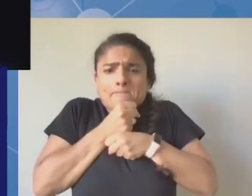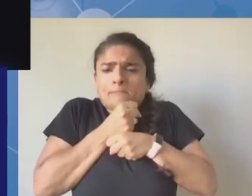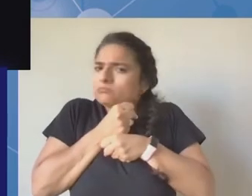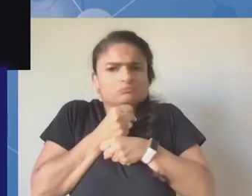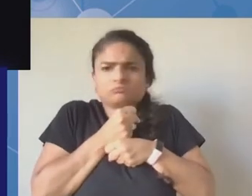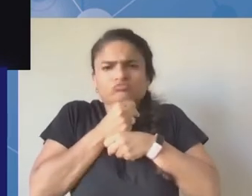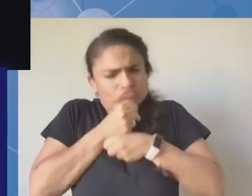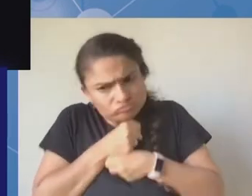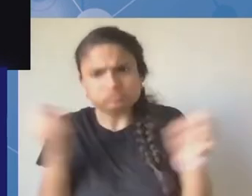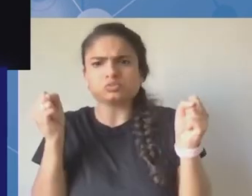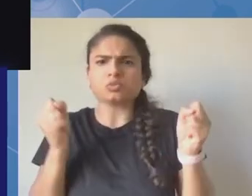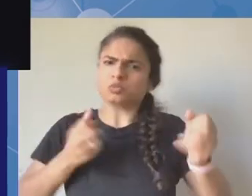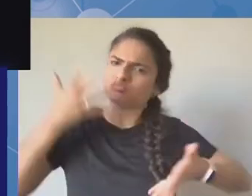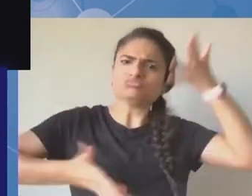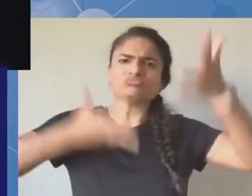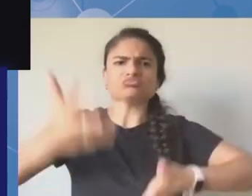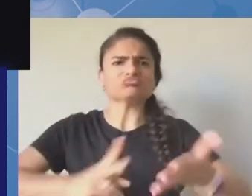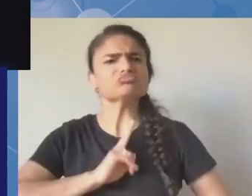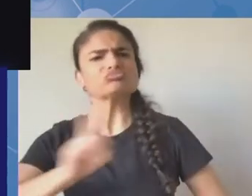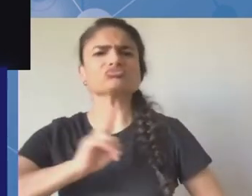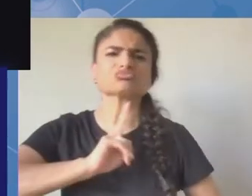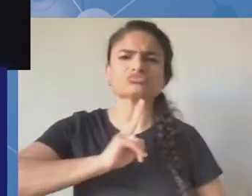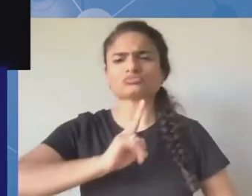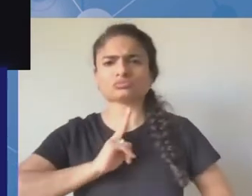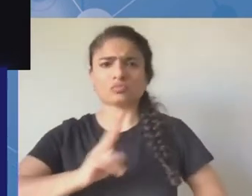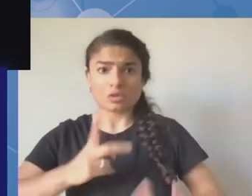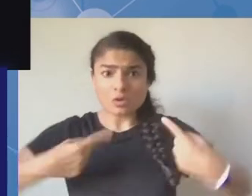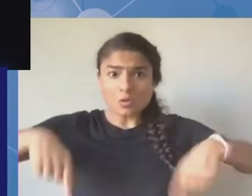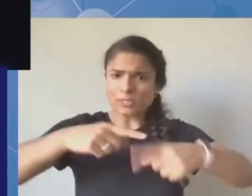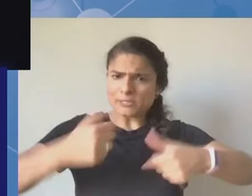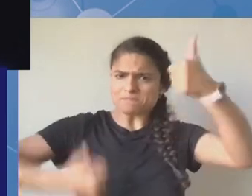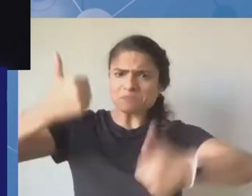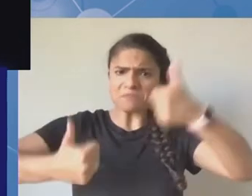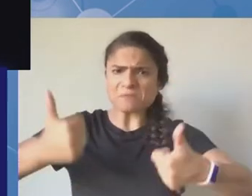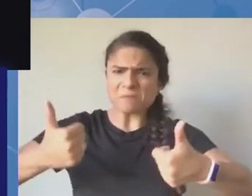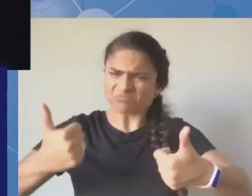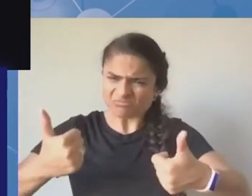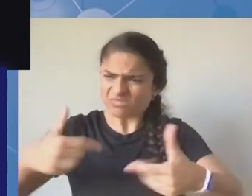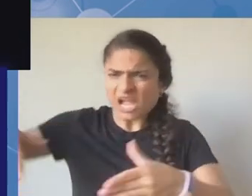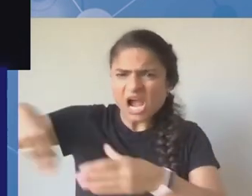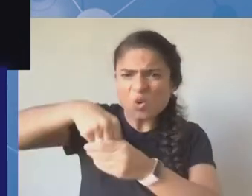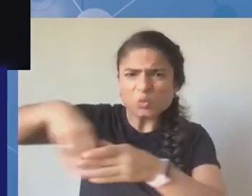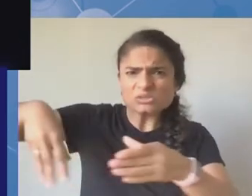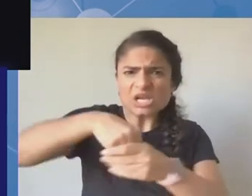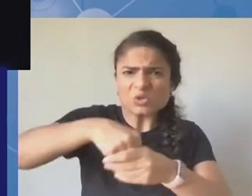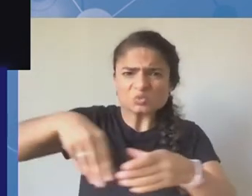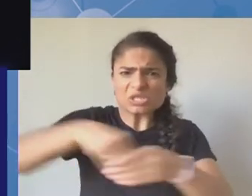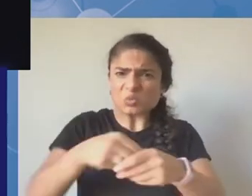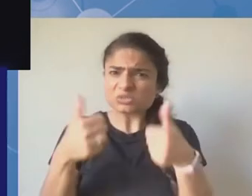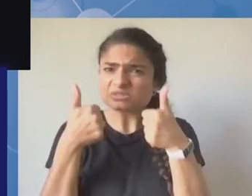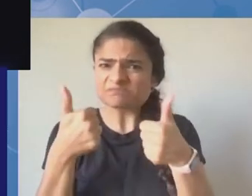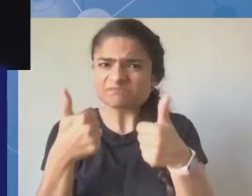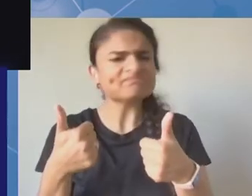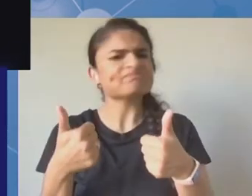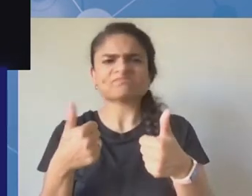كبيرة، وأنا أستفيد من هذه الإمكانات التي يقدمها الإنترنت،